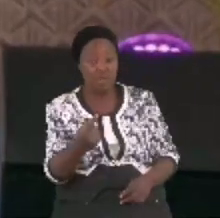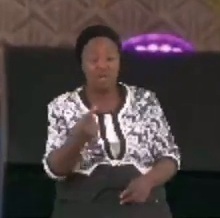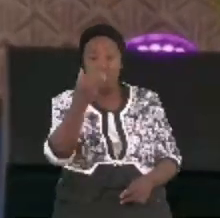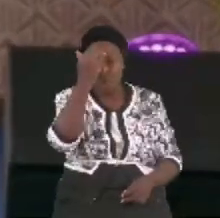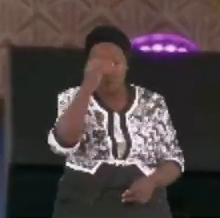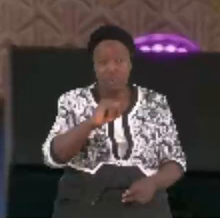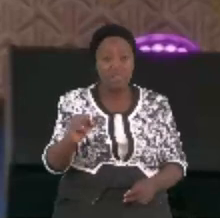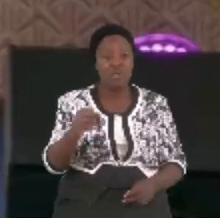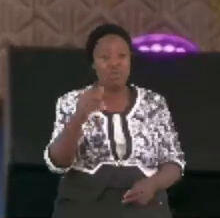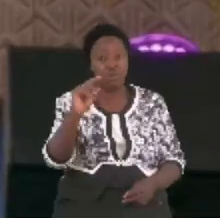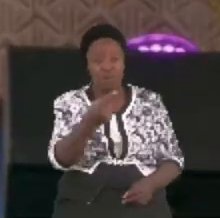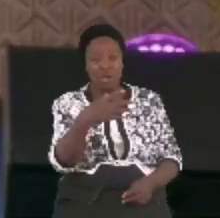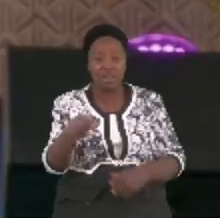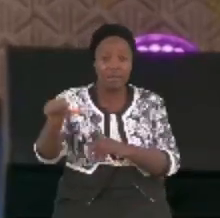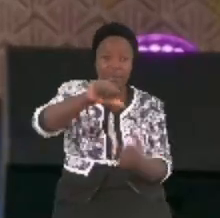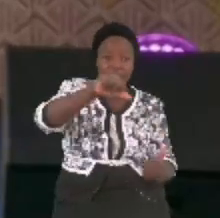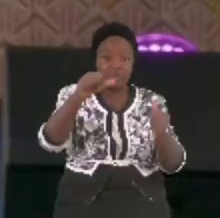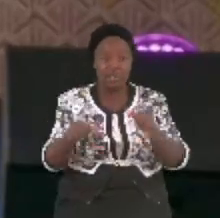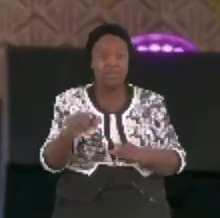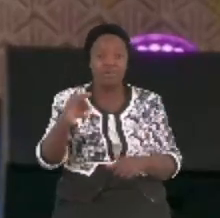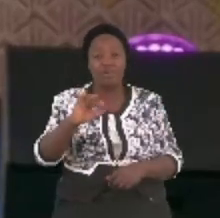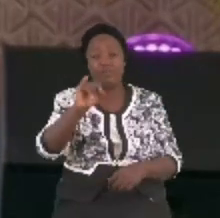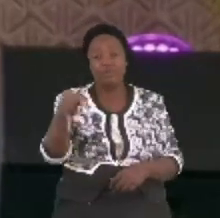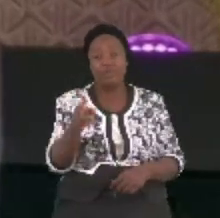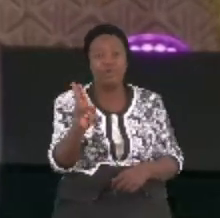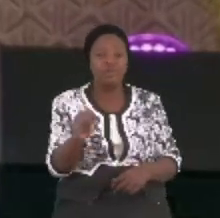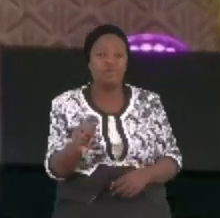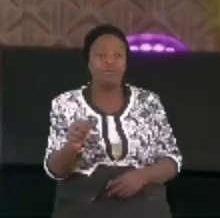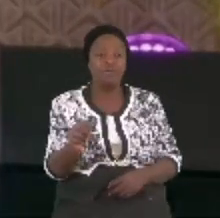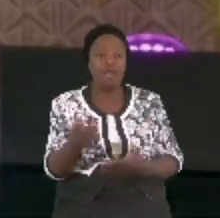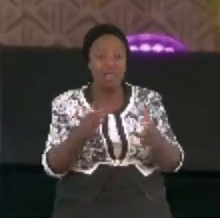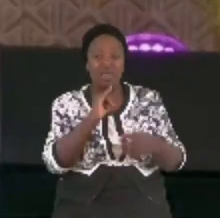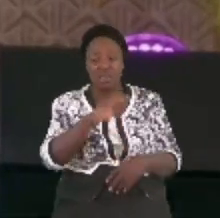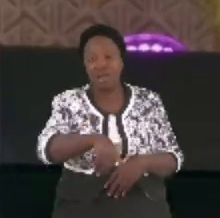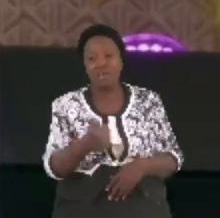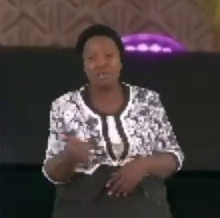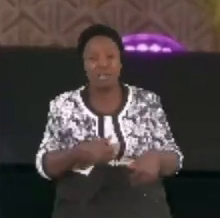Bien qu'il ne connût que le baptême de Jean. Voici